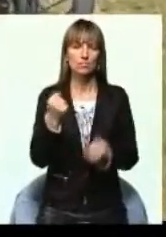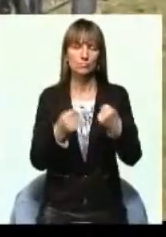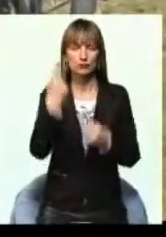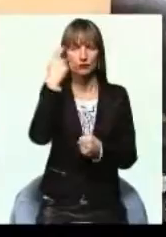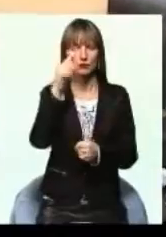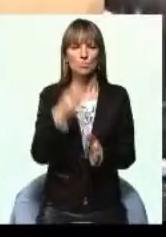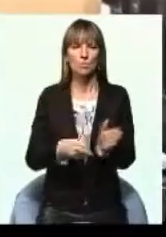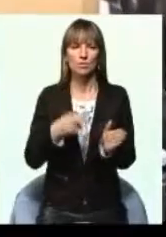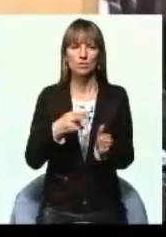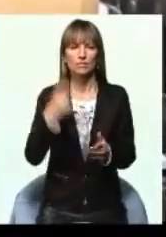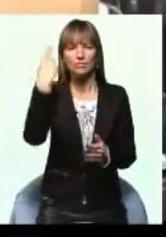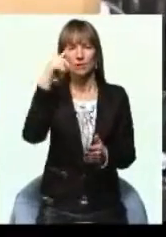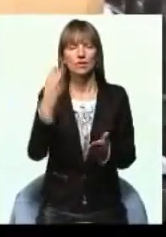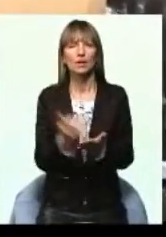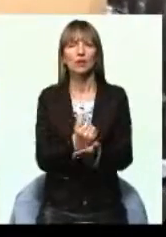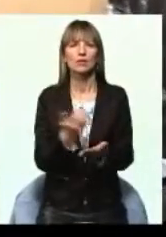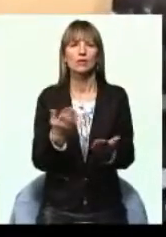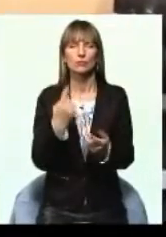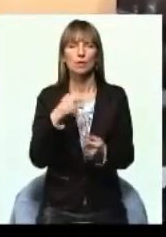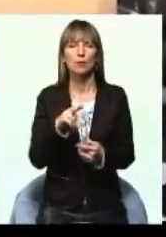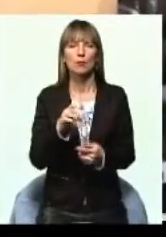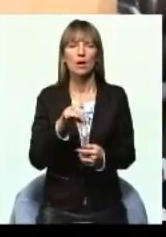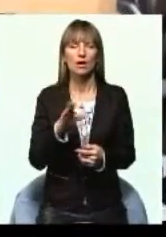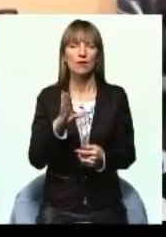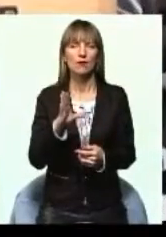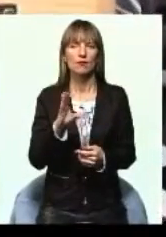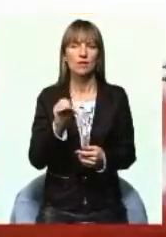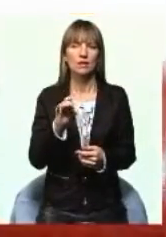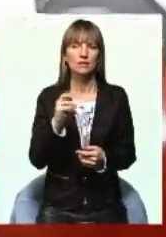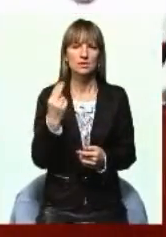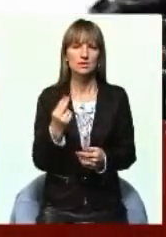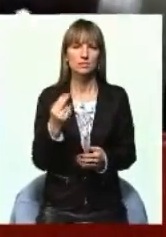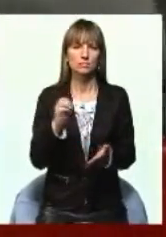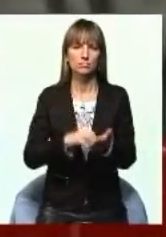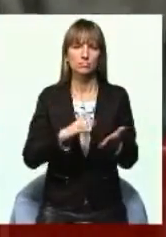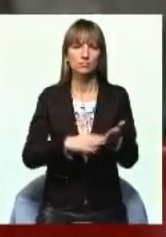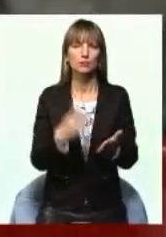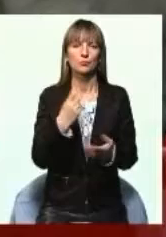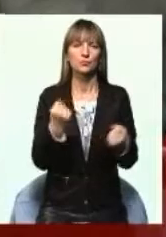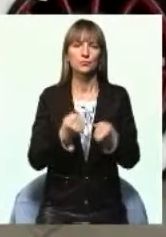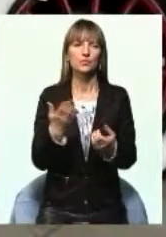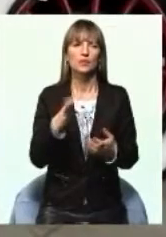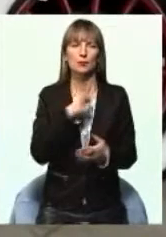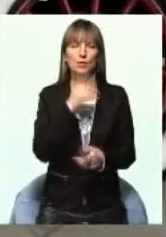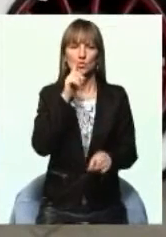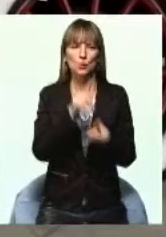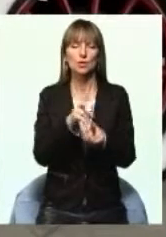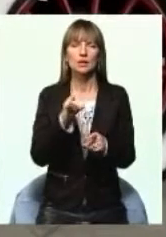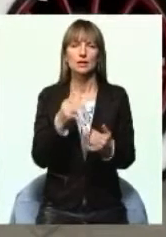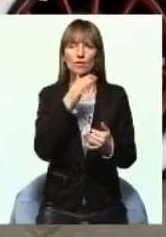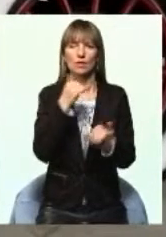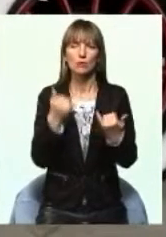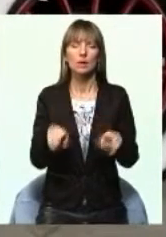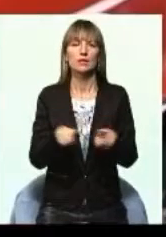часом винахідник на ім'я Карл Бенц запатентував перший автомобіль, який вже був схожий на сучасні. Так